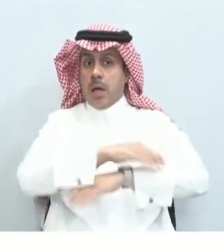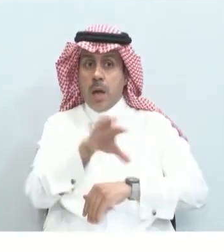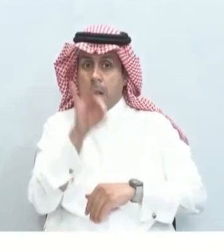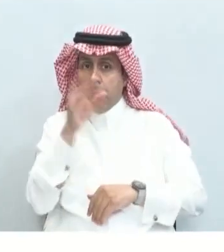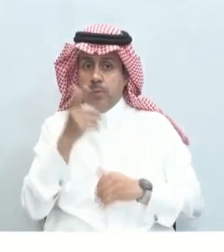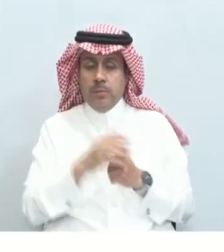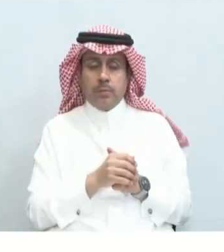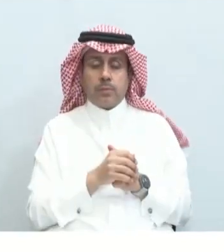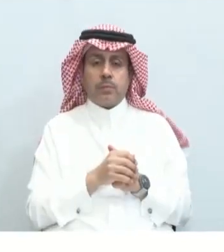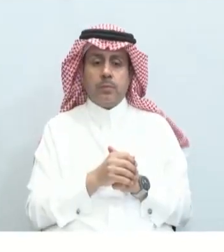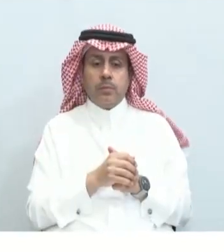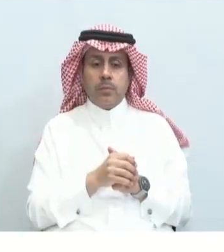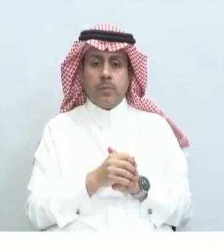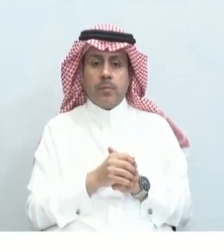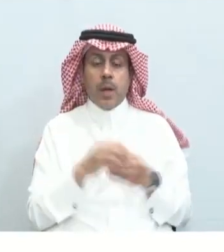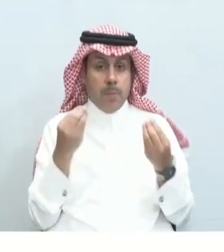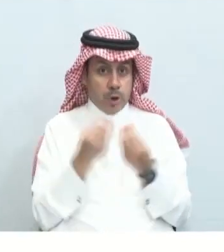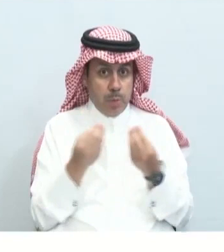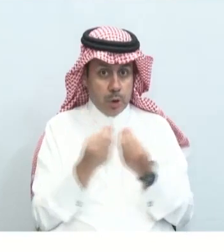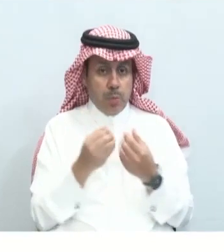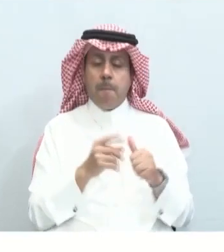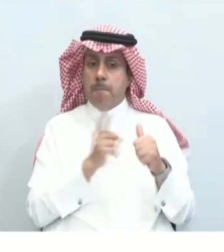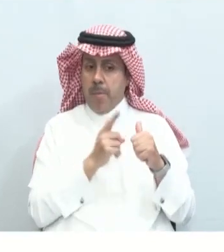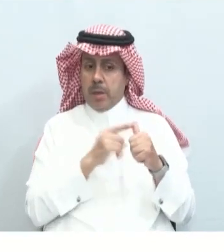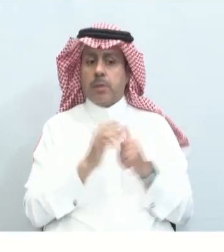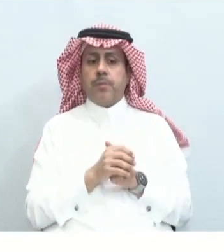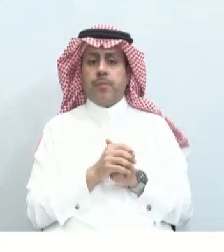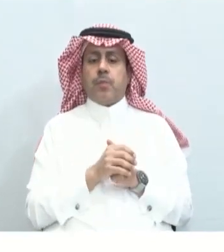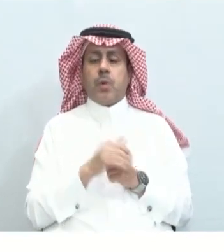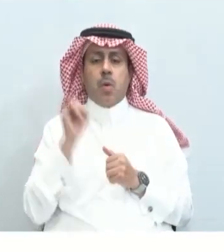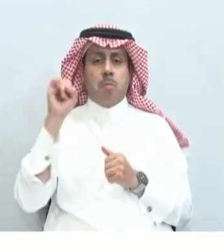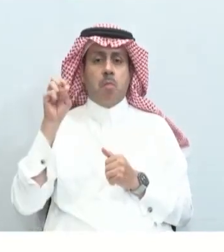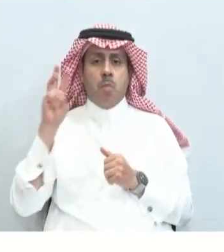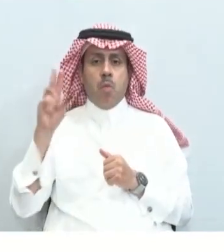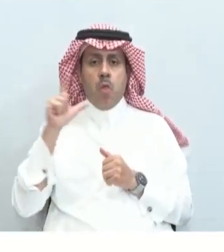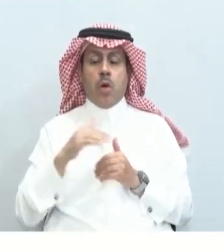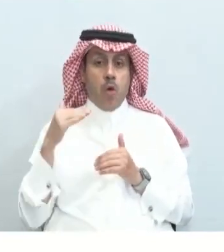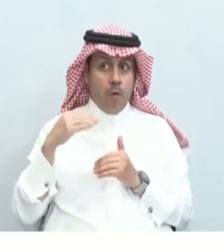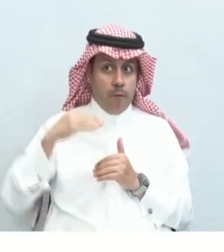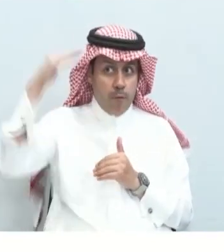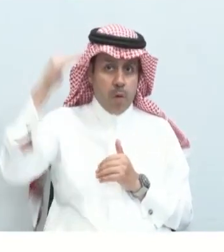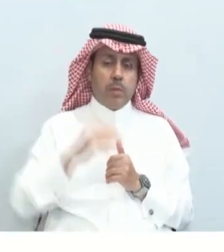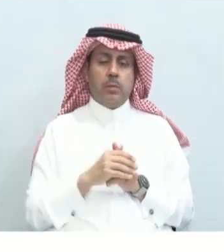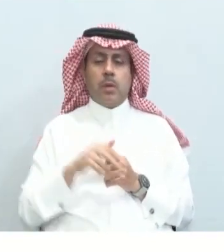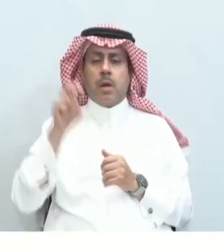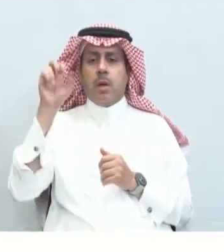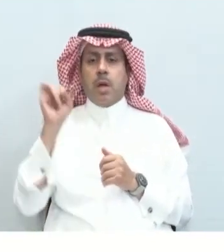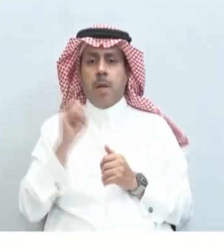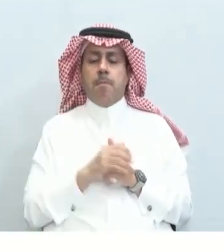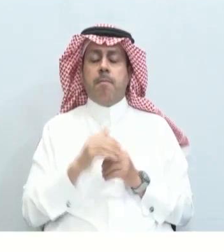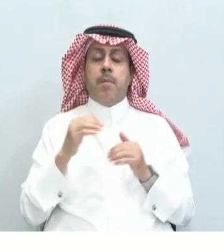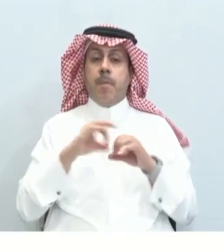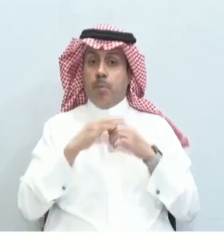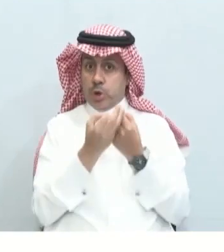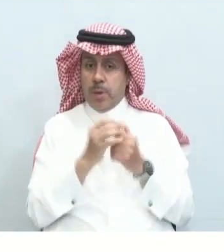ناخذها وما المقصود بها هي مجموعه من المبادئ والمثل العليا التي تمثل القيم المثل العليا في